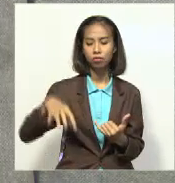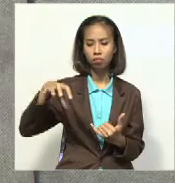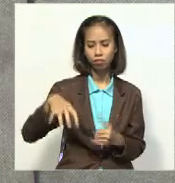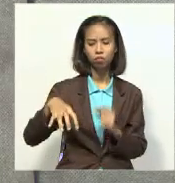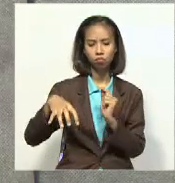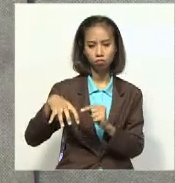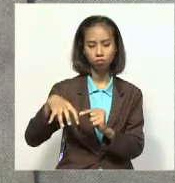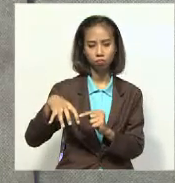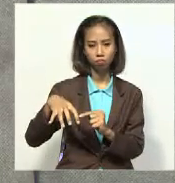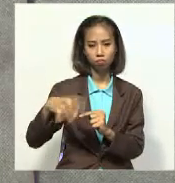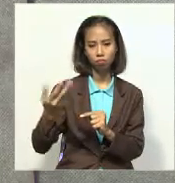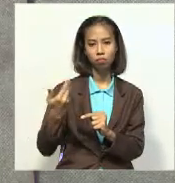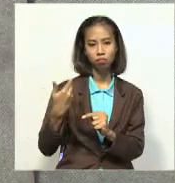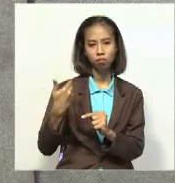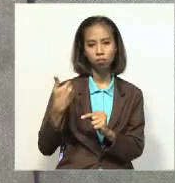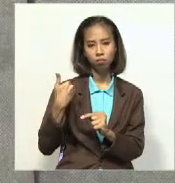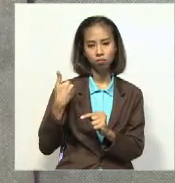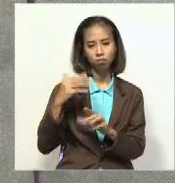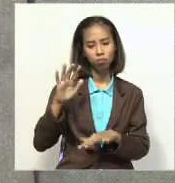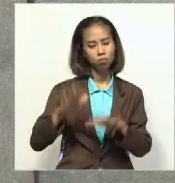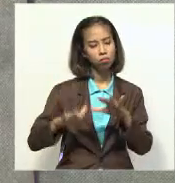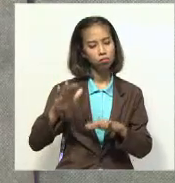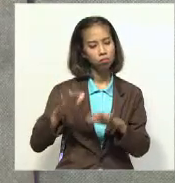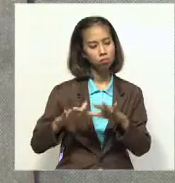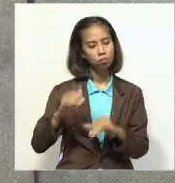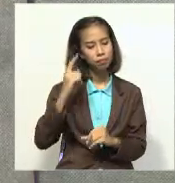ก็ส่วนใหญ่